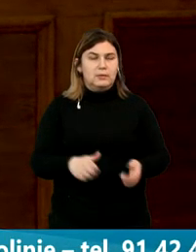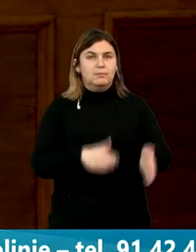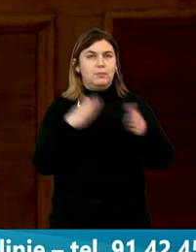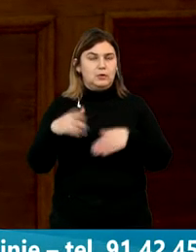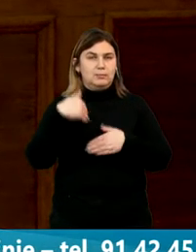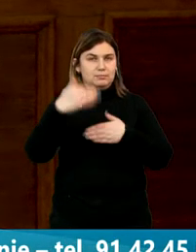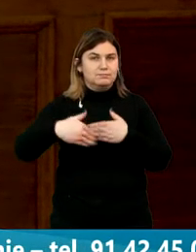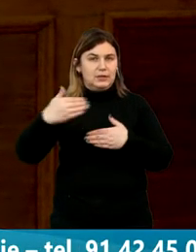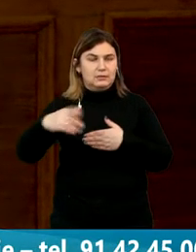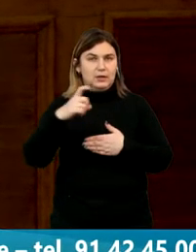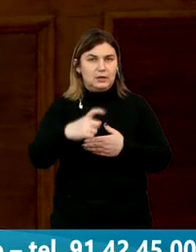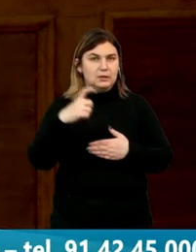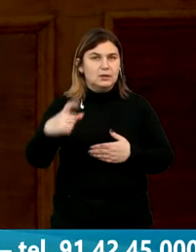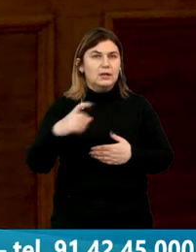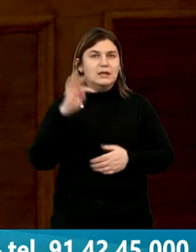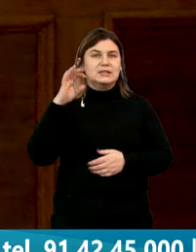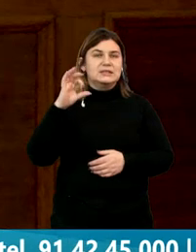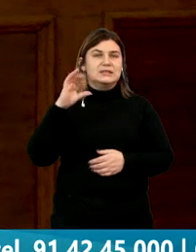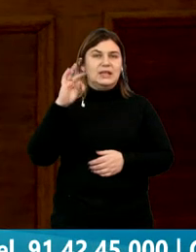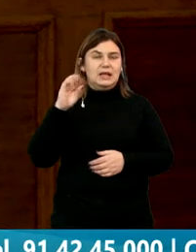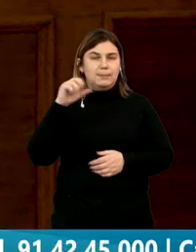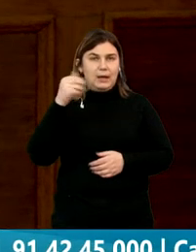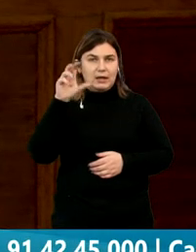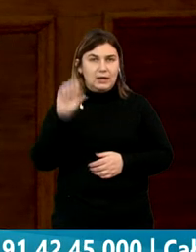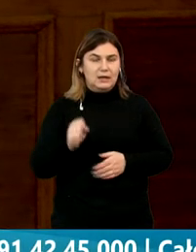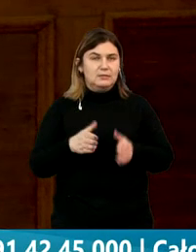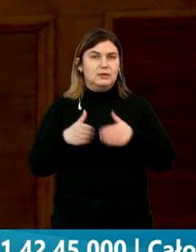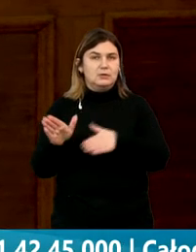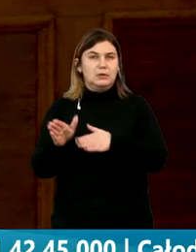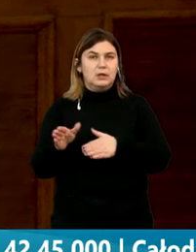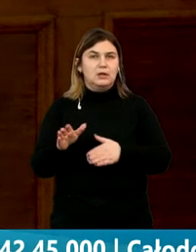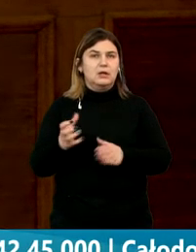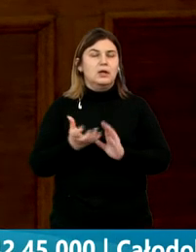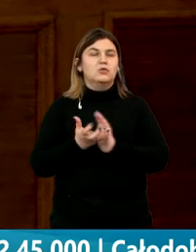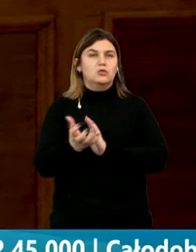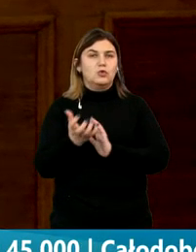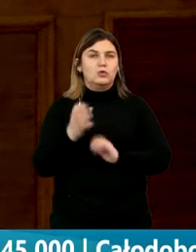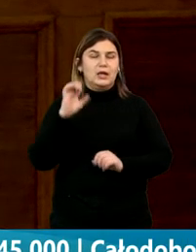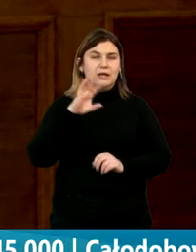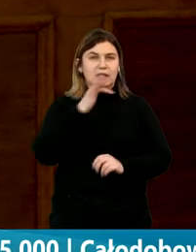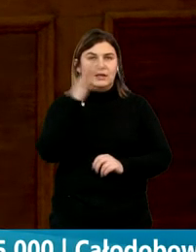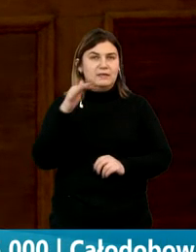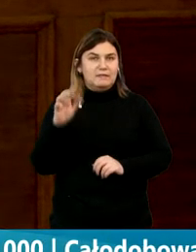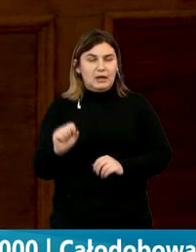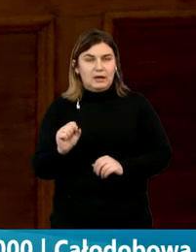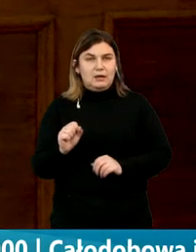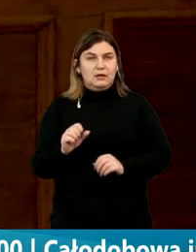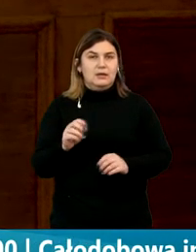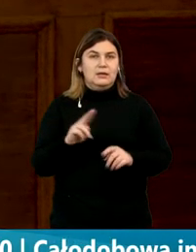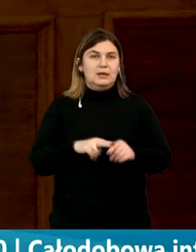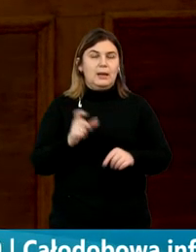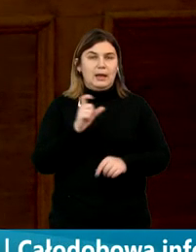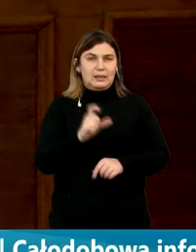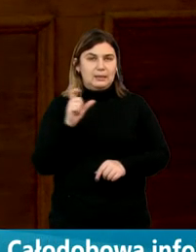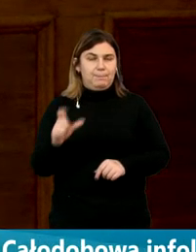odcinki ulica Stalmacha i w kierunku Stoczni Gryfia, więc na pewno na etapy